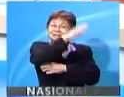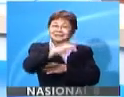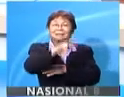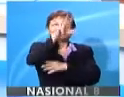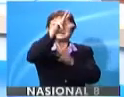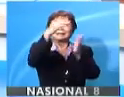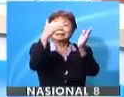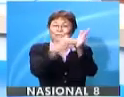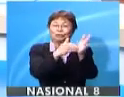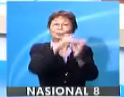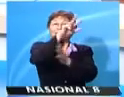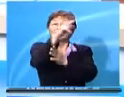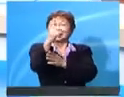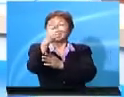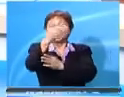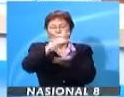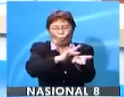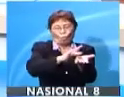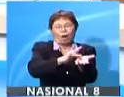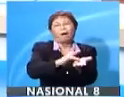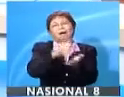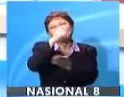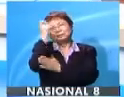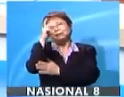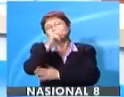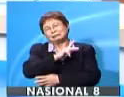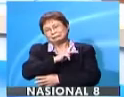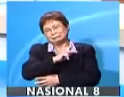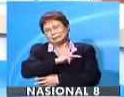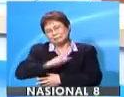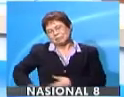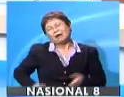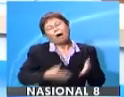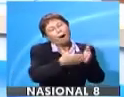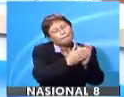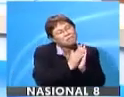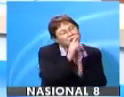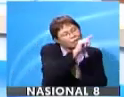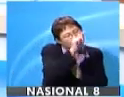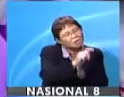jenis ubat tambahan itu adalah permintaan pihak kementerian sebelum ini.